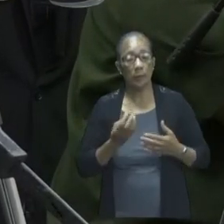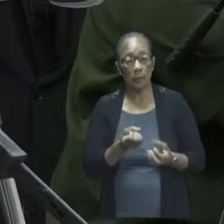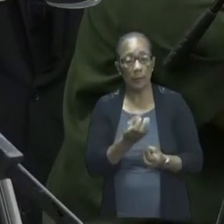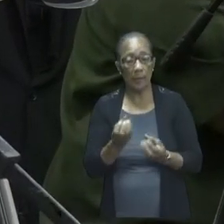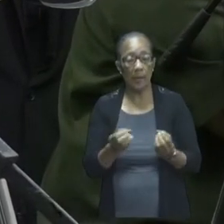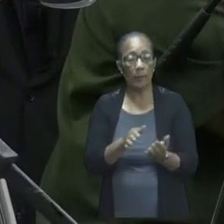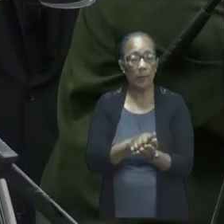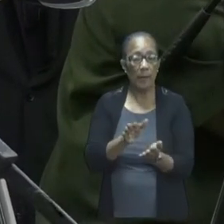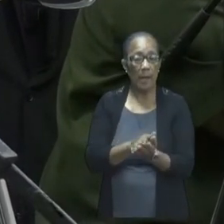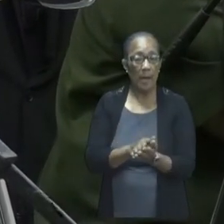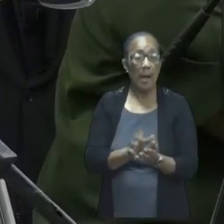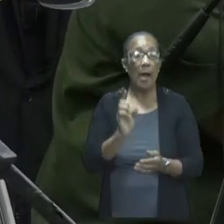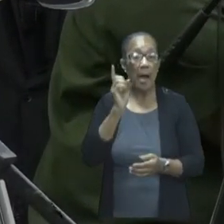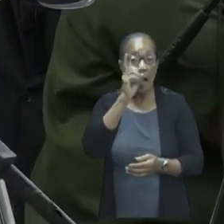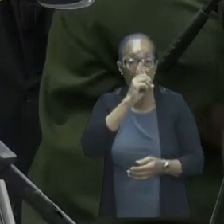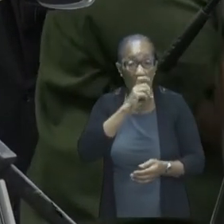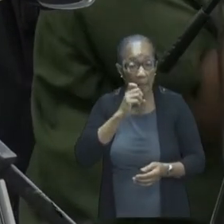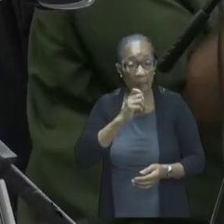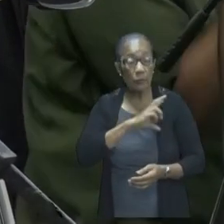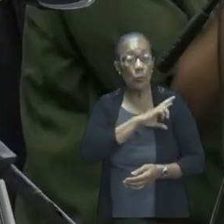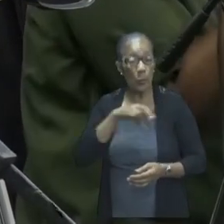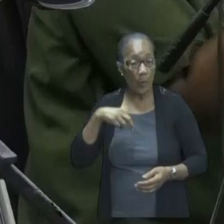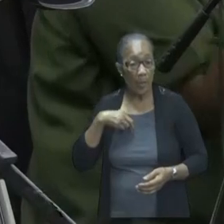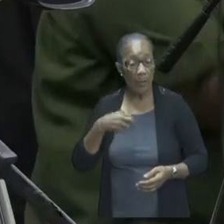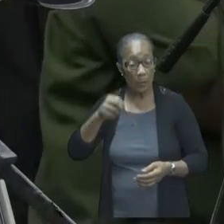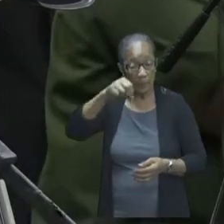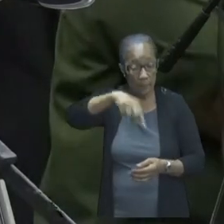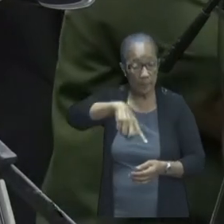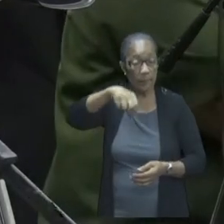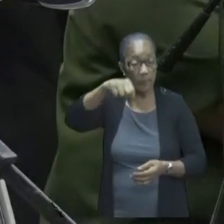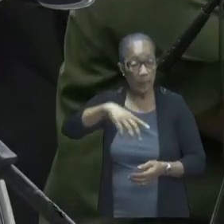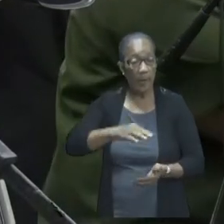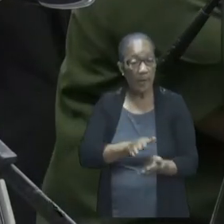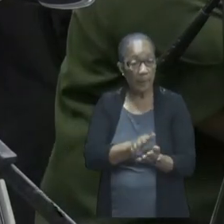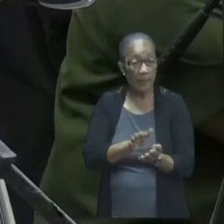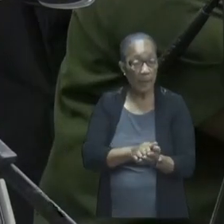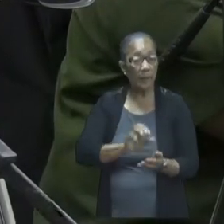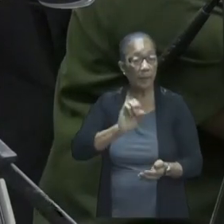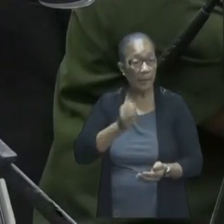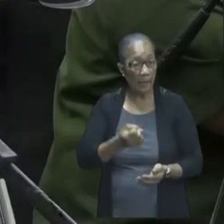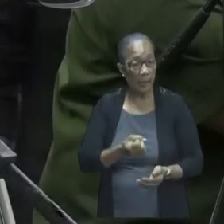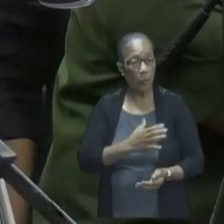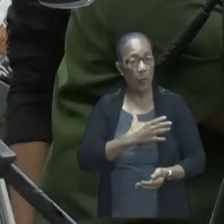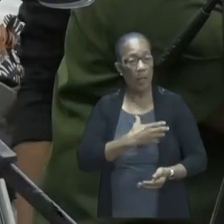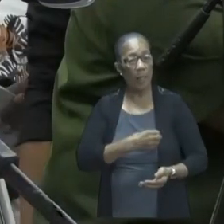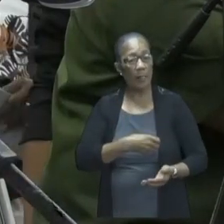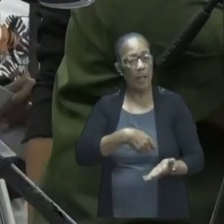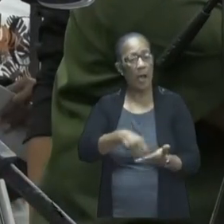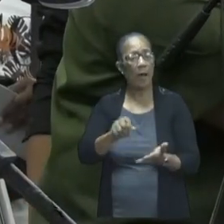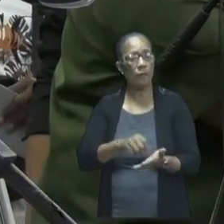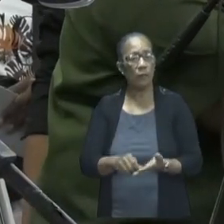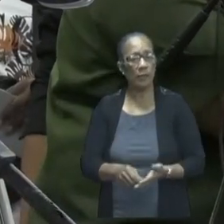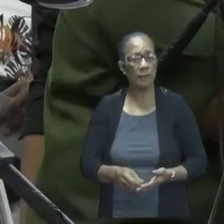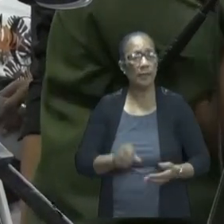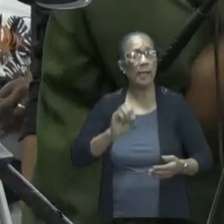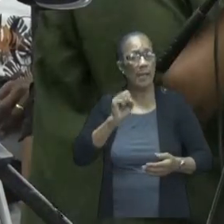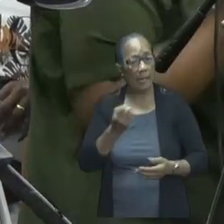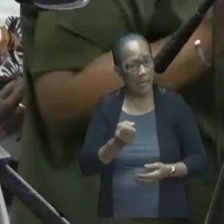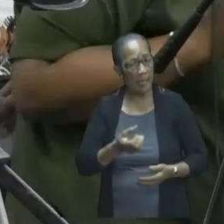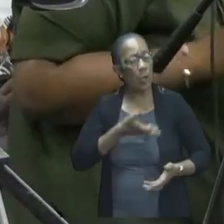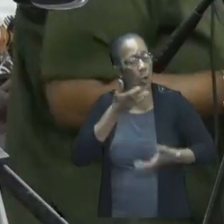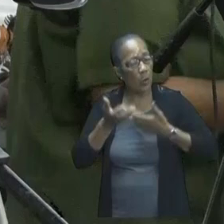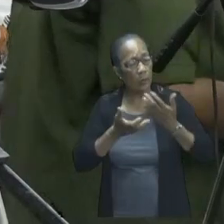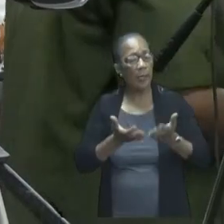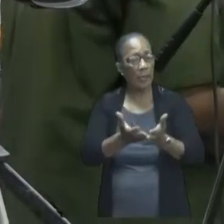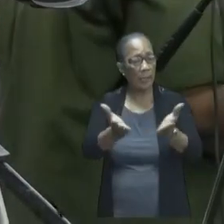gespaard er dan denk ik wel dat er dat je gedeeltelijk de schulden zou kunnen aflossen in hoeverre kunt u ons daarover in lichte of voor lichte